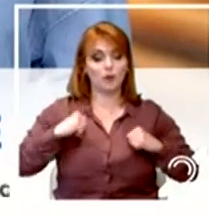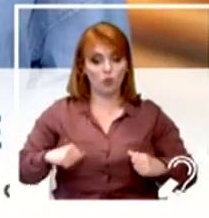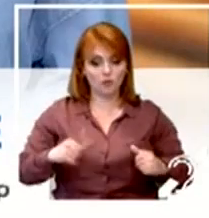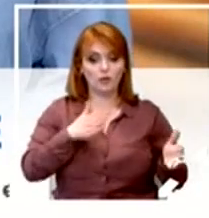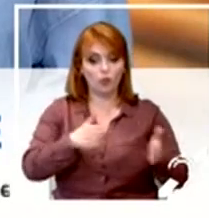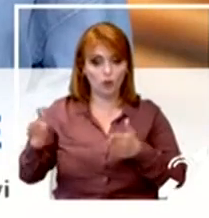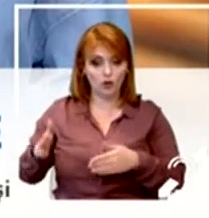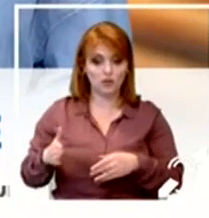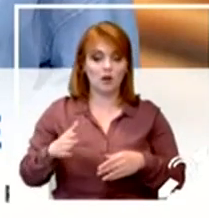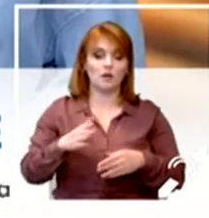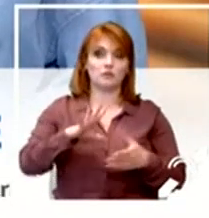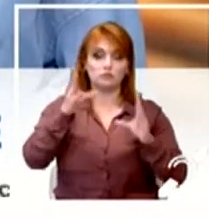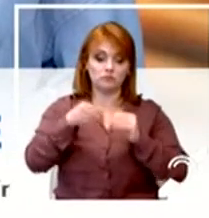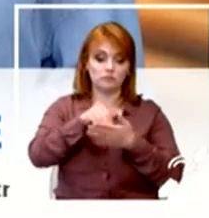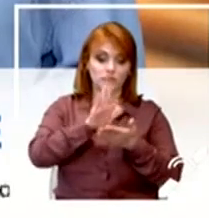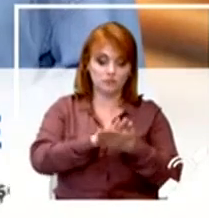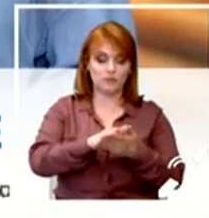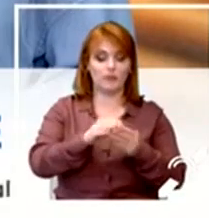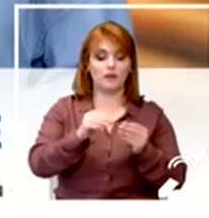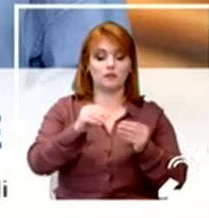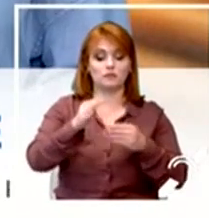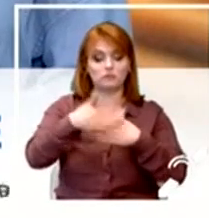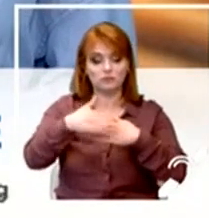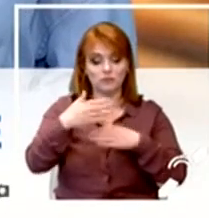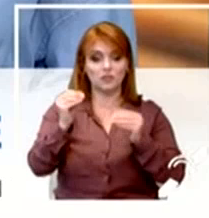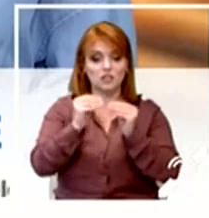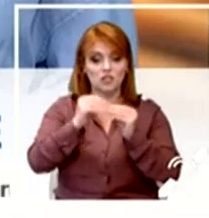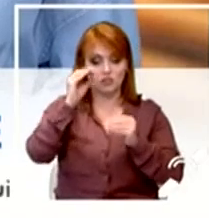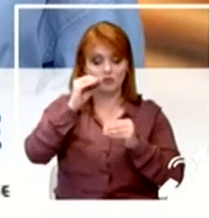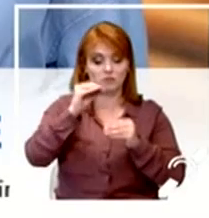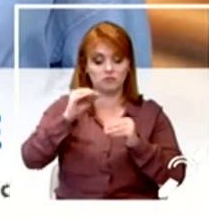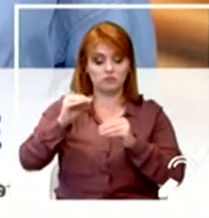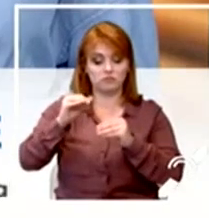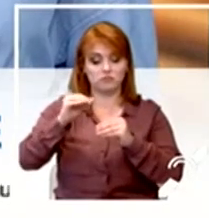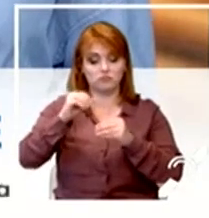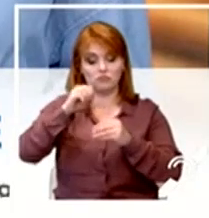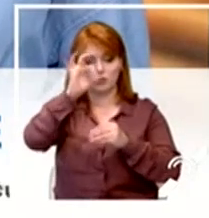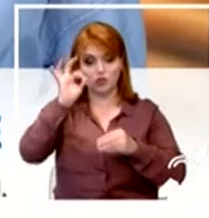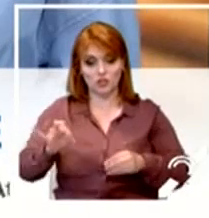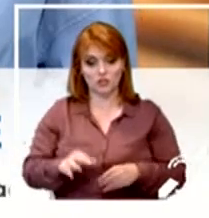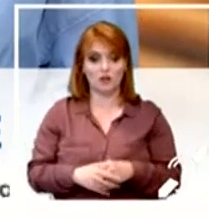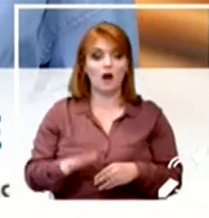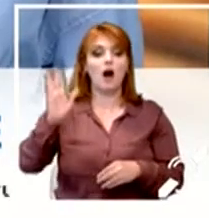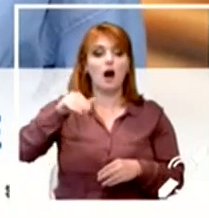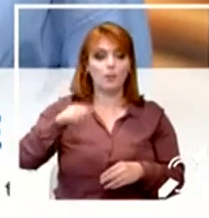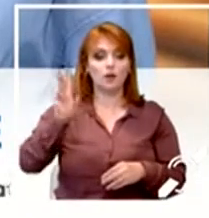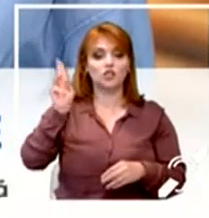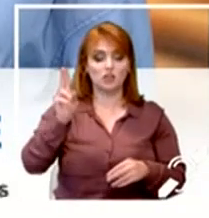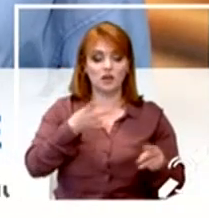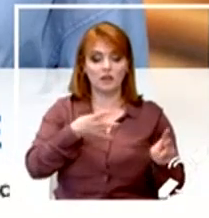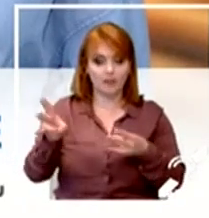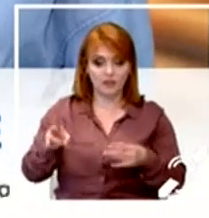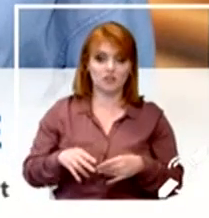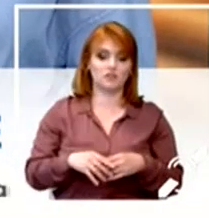peste 10% din sancțiuni. În topul deciziilor de aplicare a pedepsei au urmat cele ce afectează activitatea